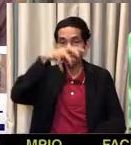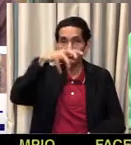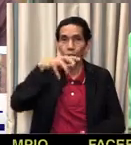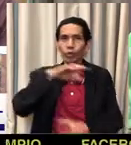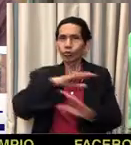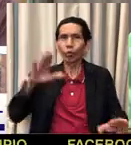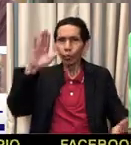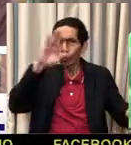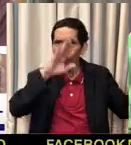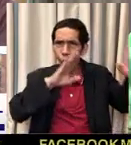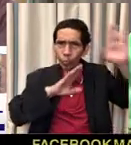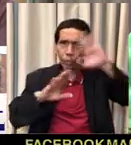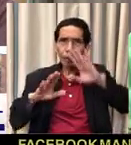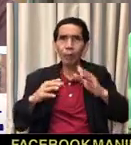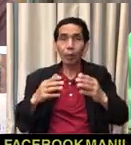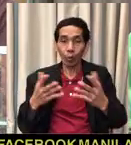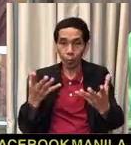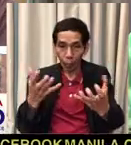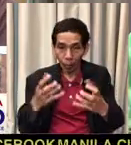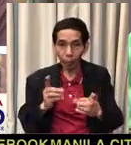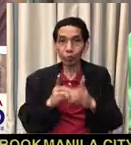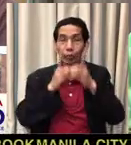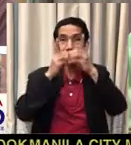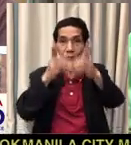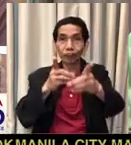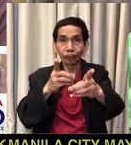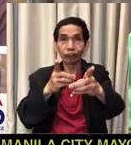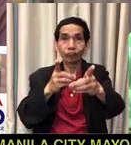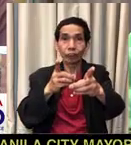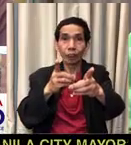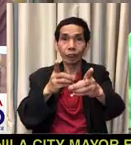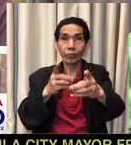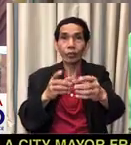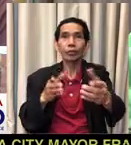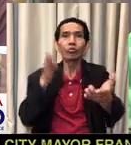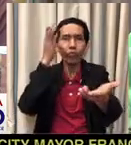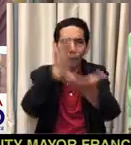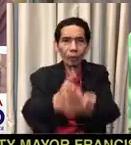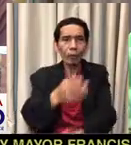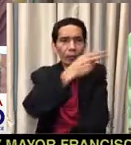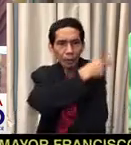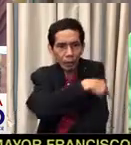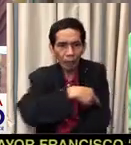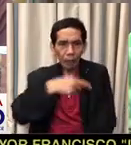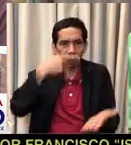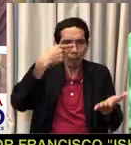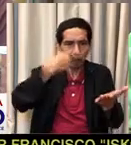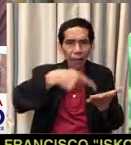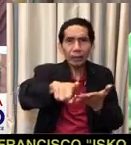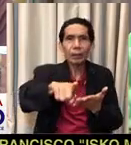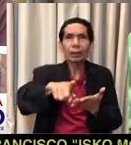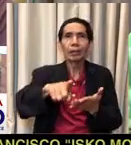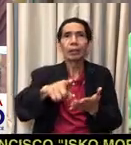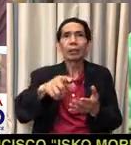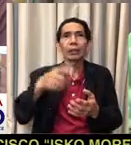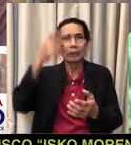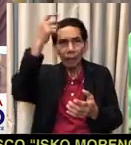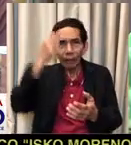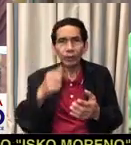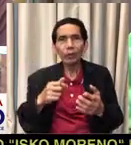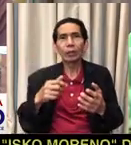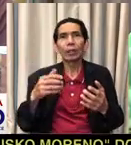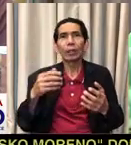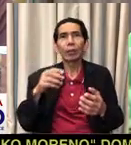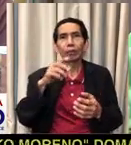kang mag-alala. Baka gusto mo mag-donate. Diba? Doon ka na magpa-hospital, mag-yadba ka na lang. I-subsidize mo ng konti.